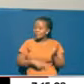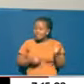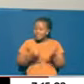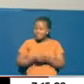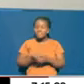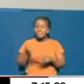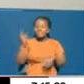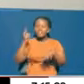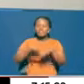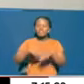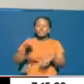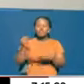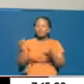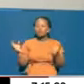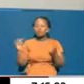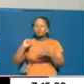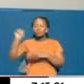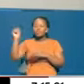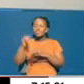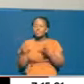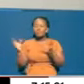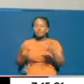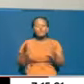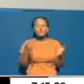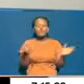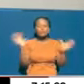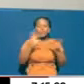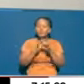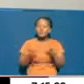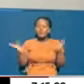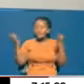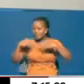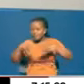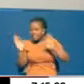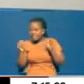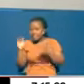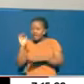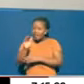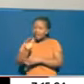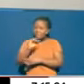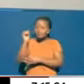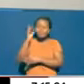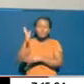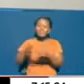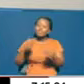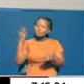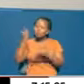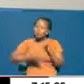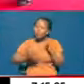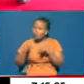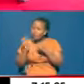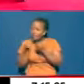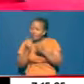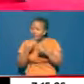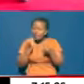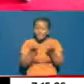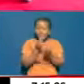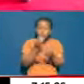kisiasa ilikwisha, huku akiwataka viongozi kuepukana na miungano ya kisiasa yenye misingi ya kijamii.